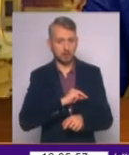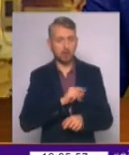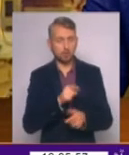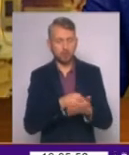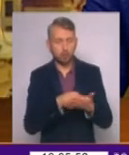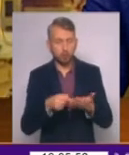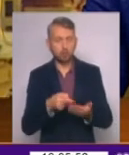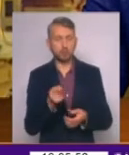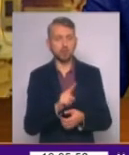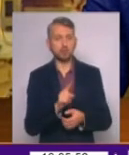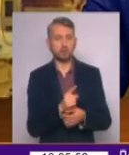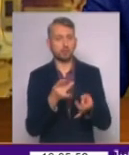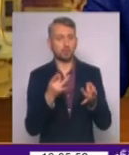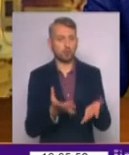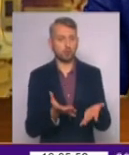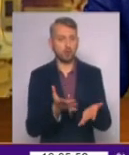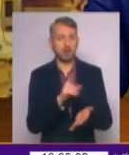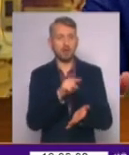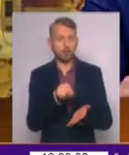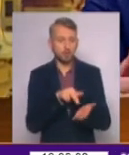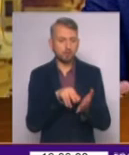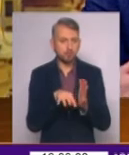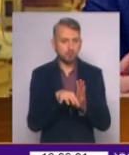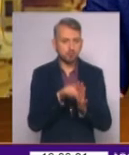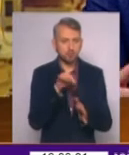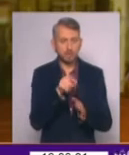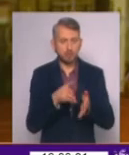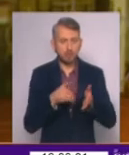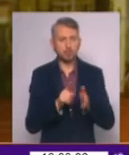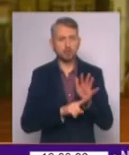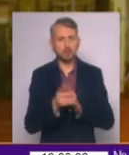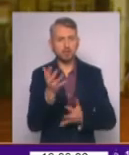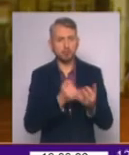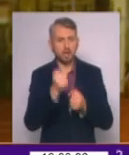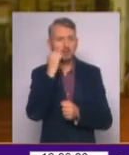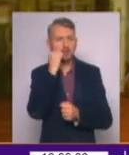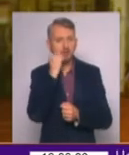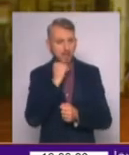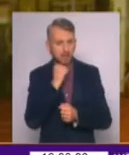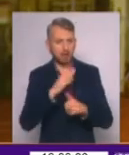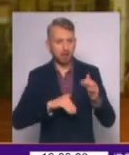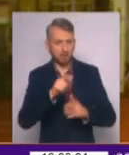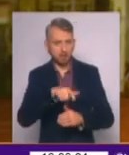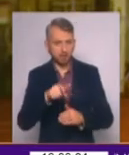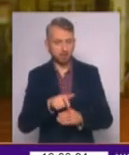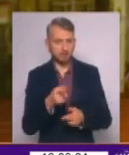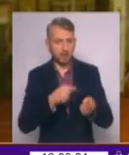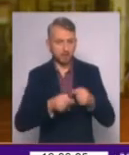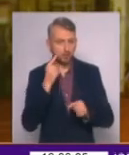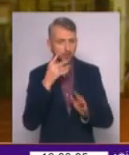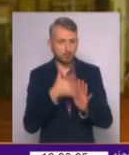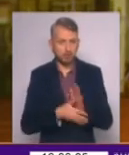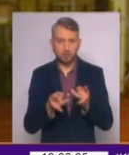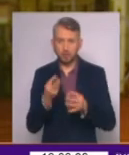наголошують про те, що ну просто вони пішли тим шляхом, що почали набирати старі кадри назад, розуміючи, що просто